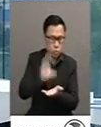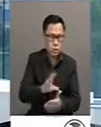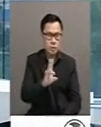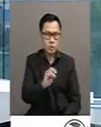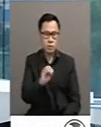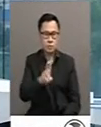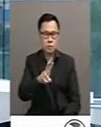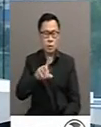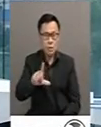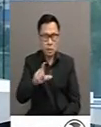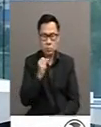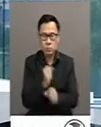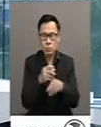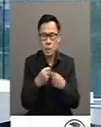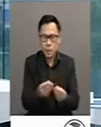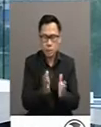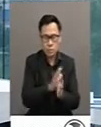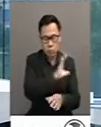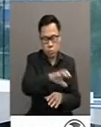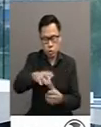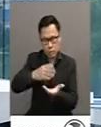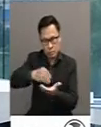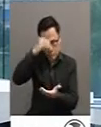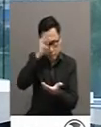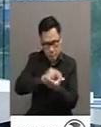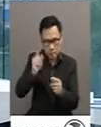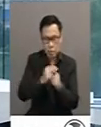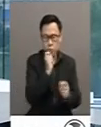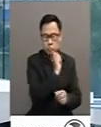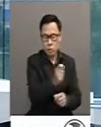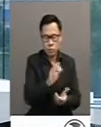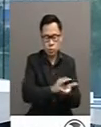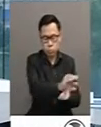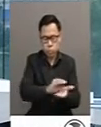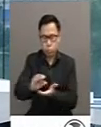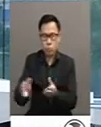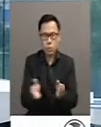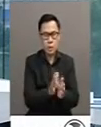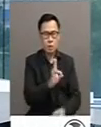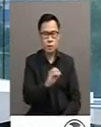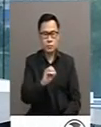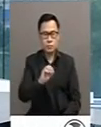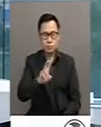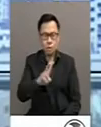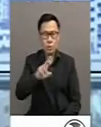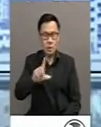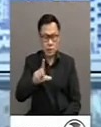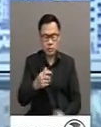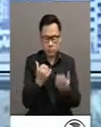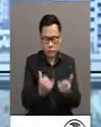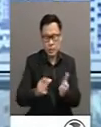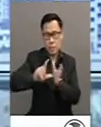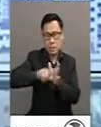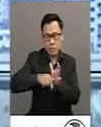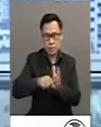ก็มีหลายหน่วยงานนะครับหลายสถาบันการศึกษาได้รับเม็ดเงินตรงนี้ไปคุณถากรตันทสิทธิ์ครับเลขาธิการคณะกรรมการกิ